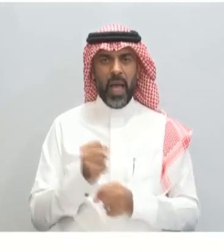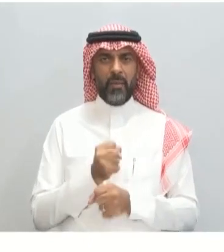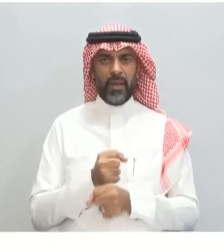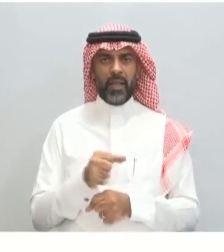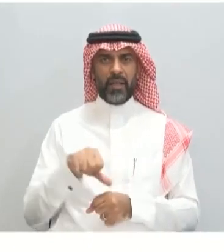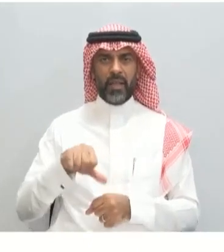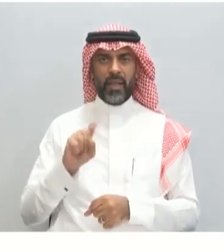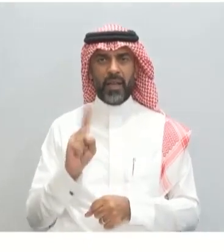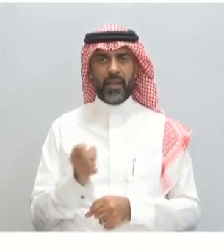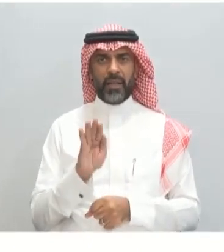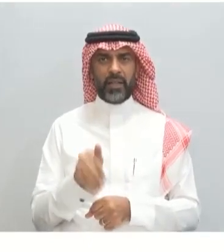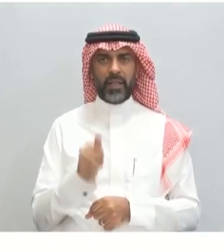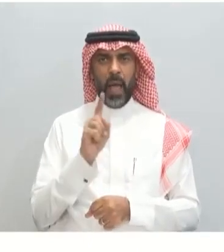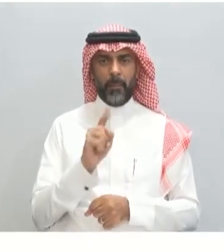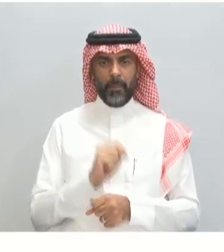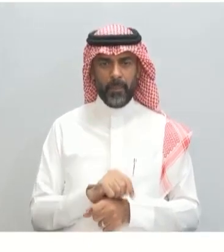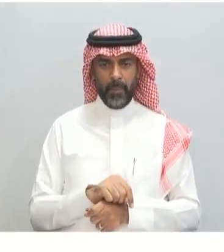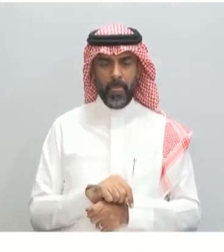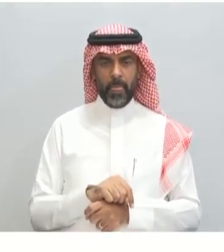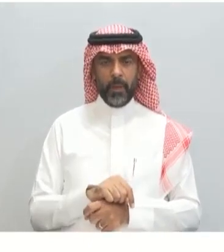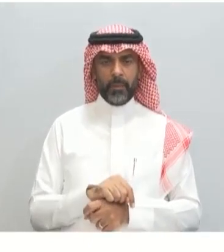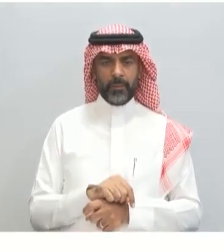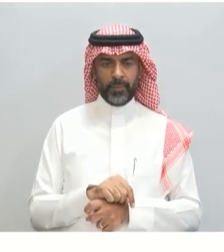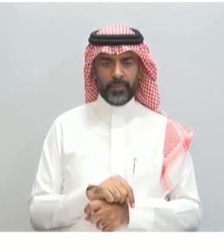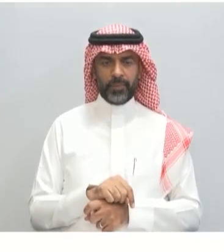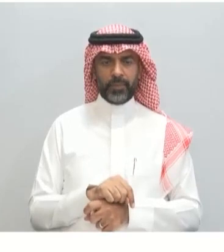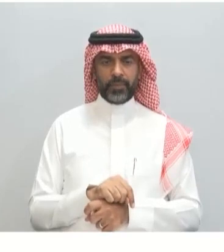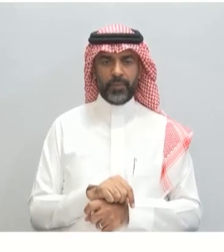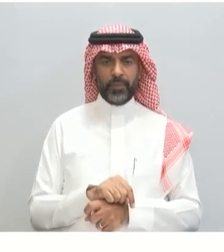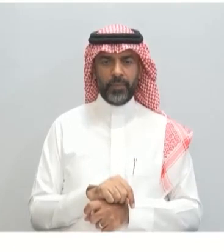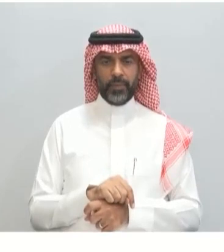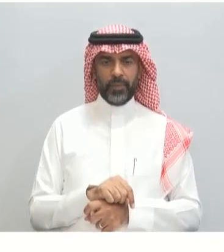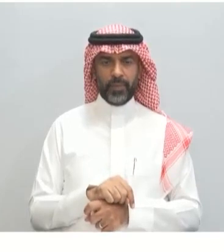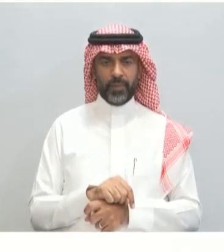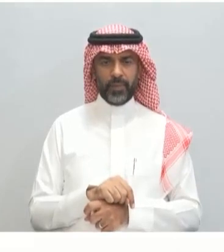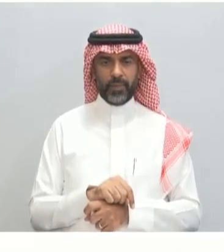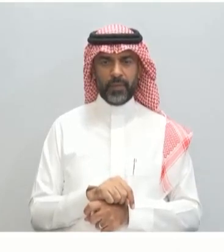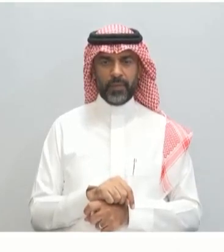تضعف عمليات التجويه والتعريه تحدث عمليات